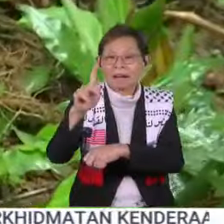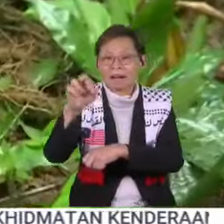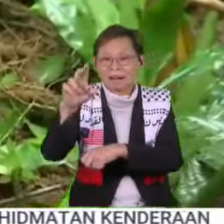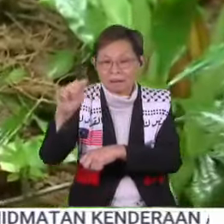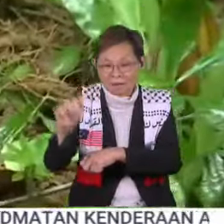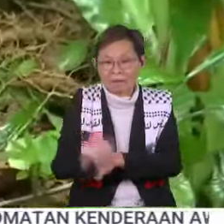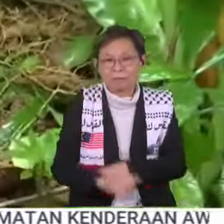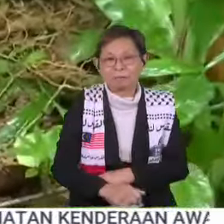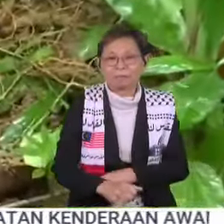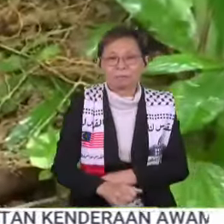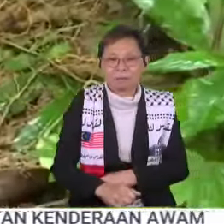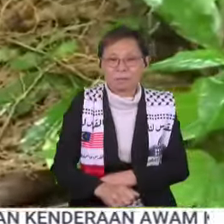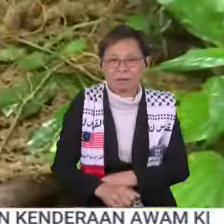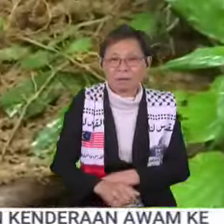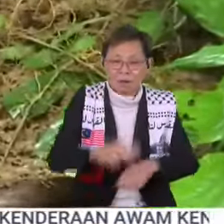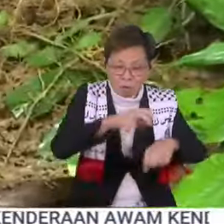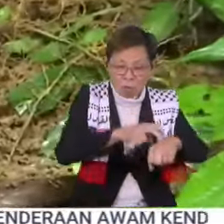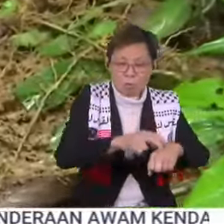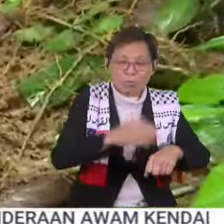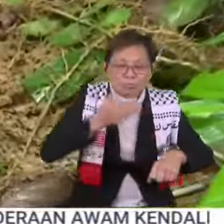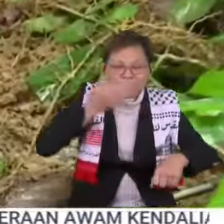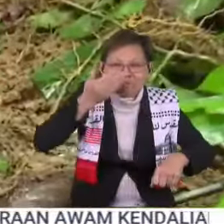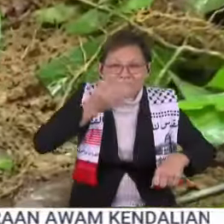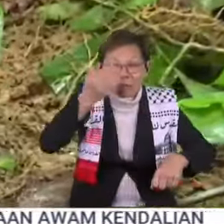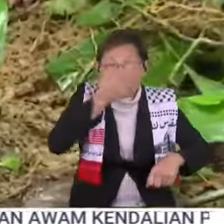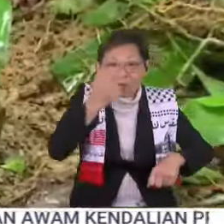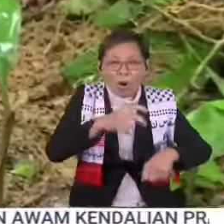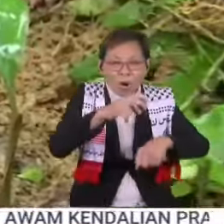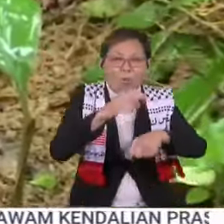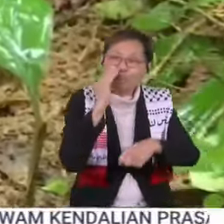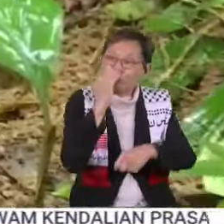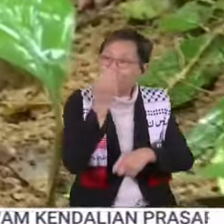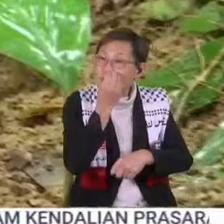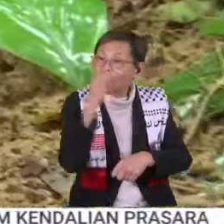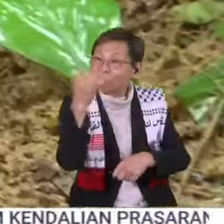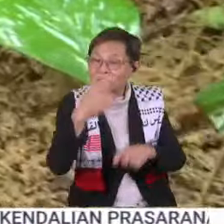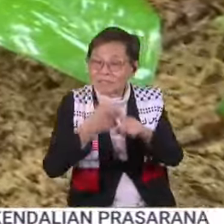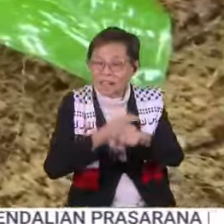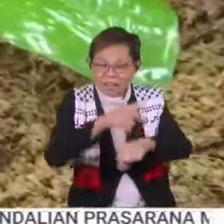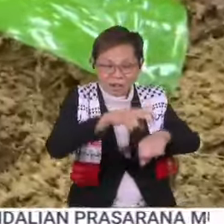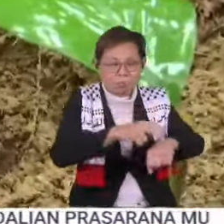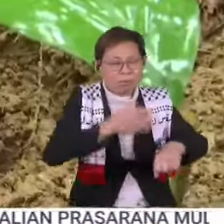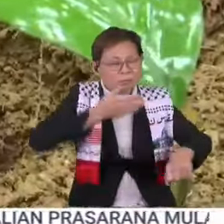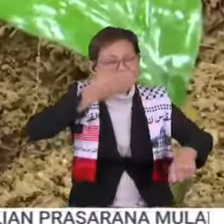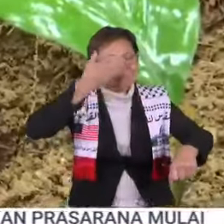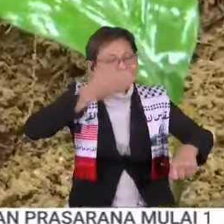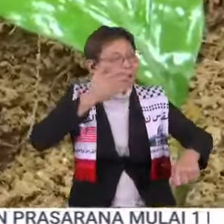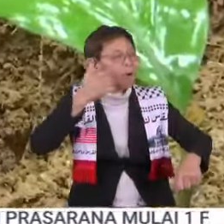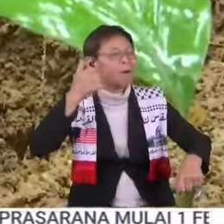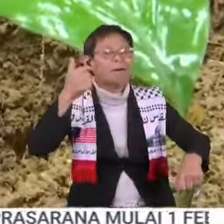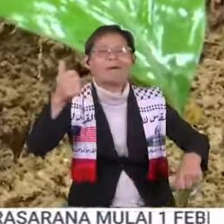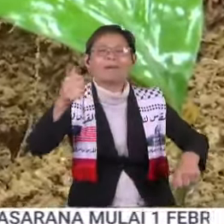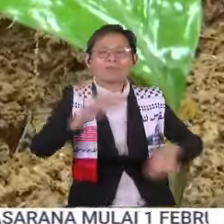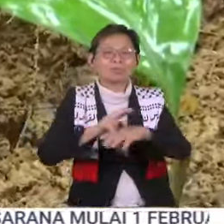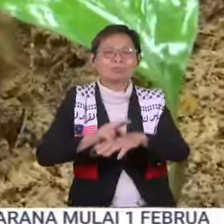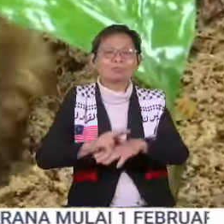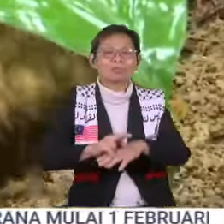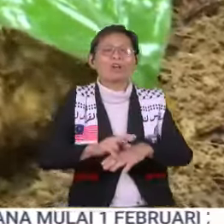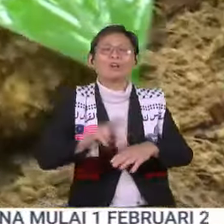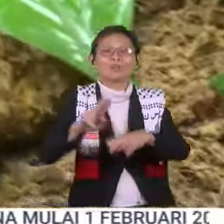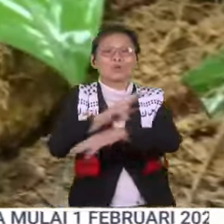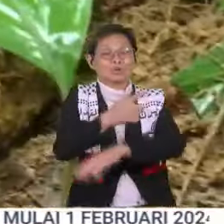juga berpotensi digunakan sebagai pewangi kerana bunga kuning yang terdapat daripada ubi ini berbau wangi dan digunakan